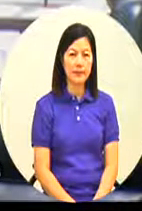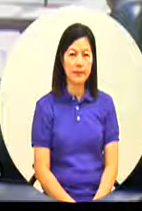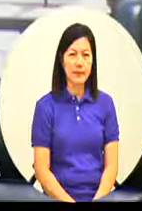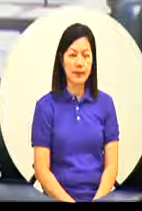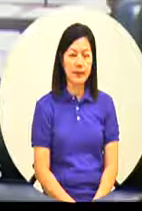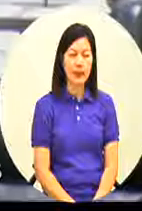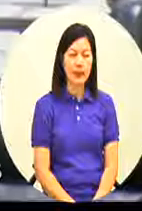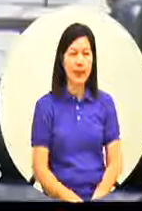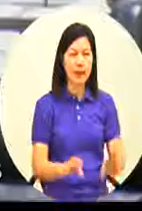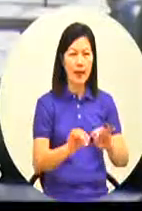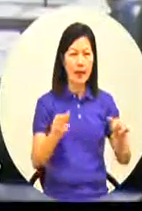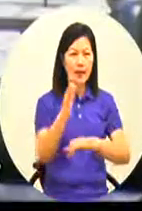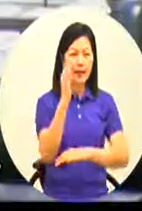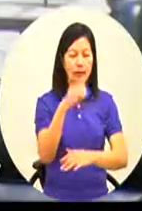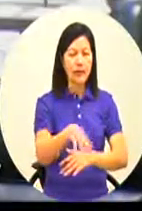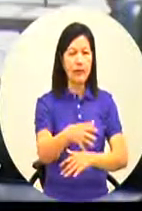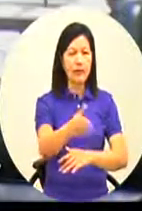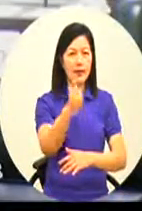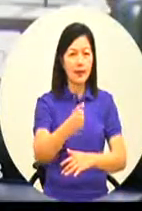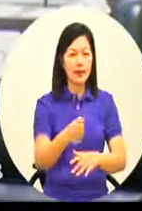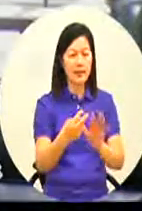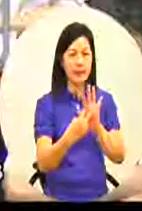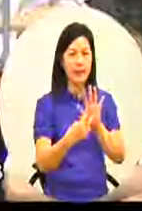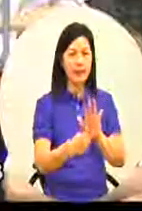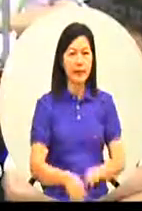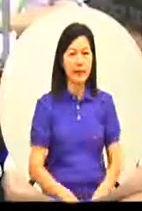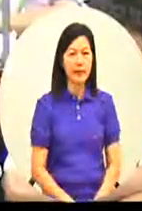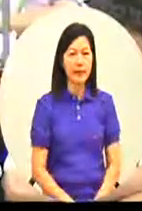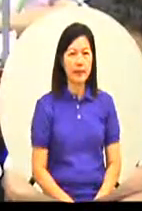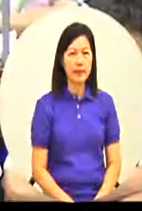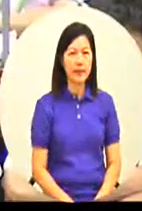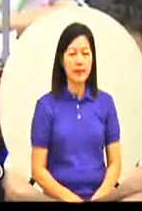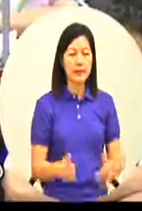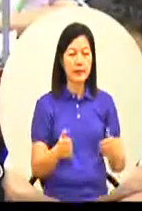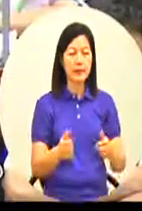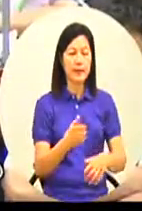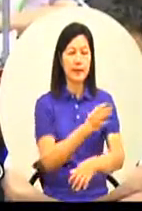请地震局长答复。 谢谢这个主席，谢谢陈员的